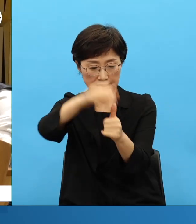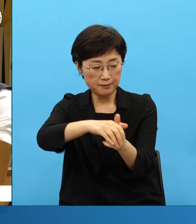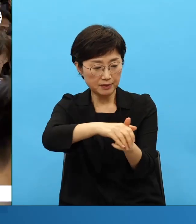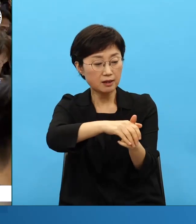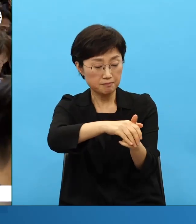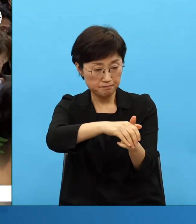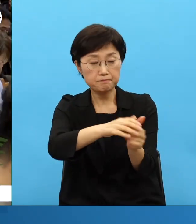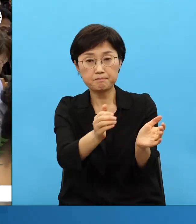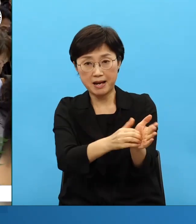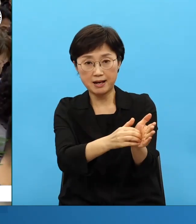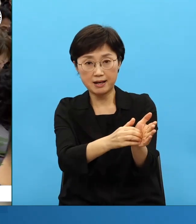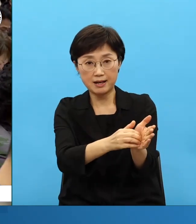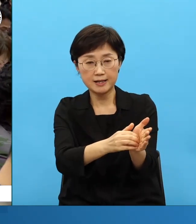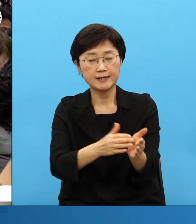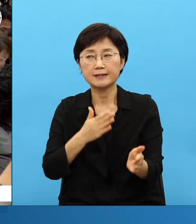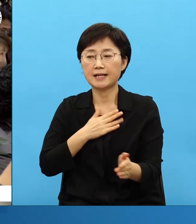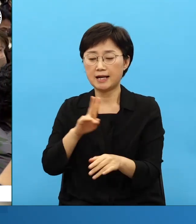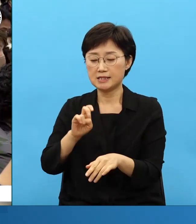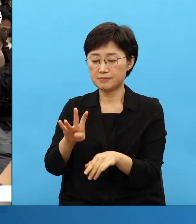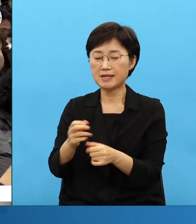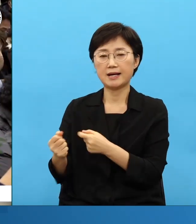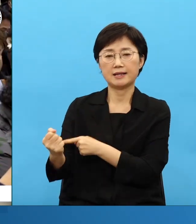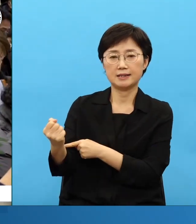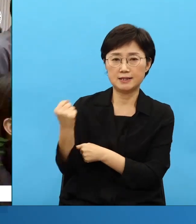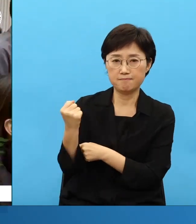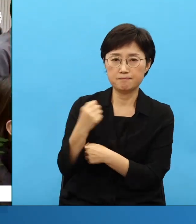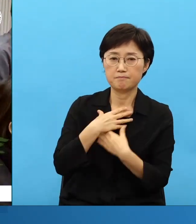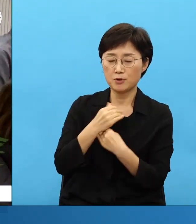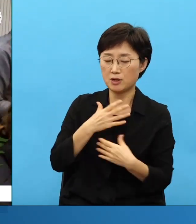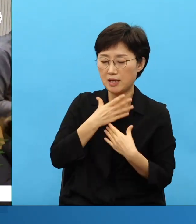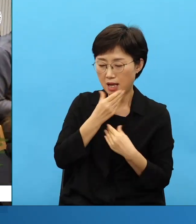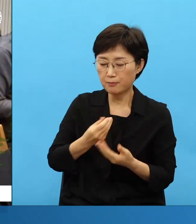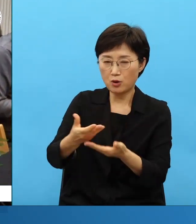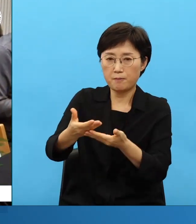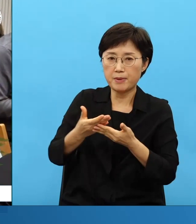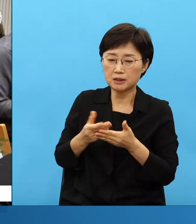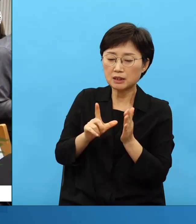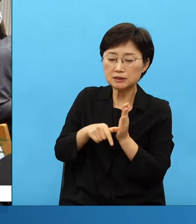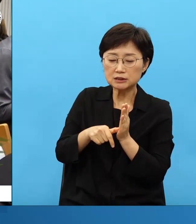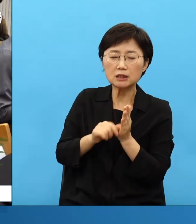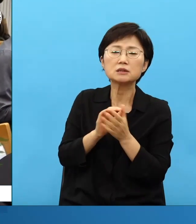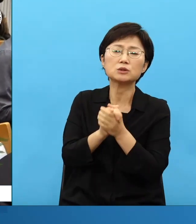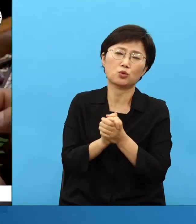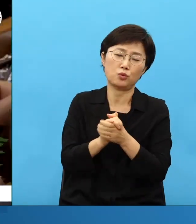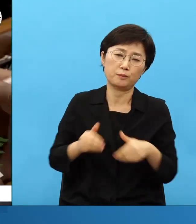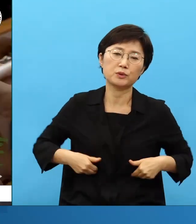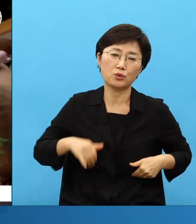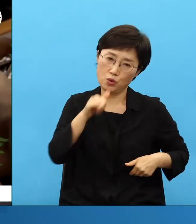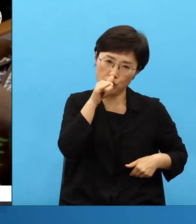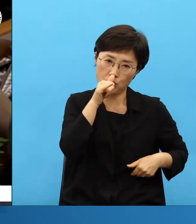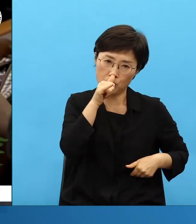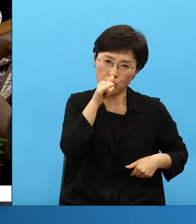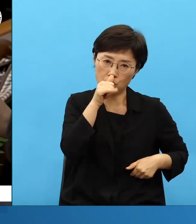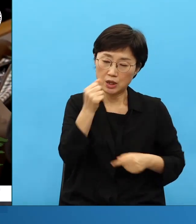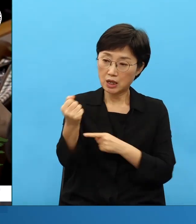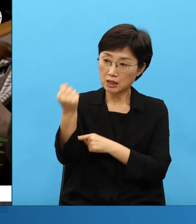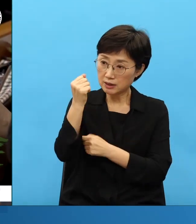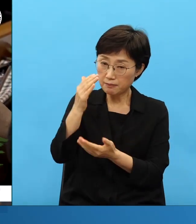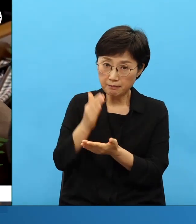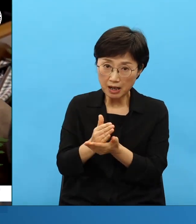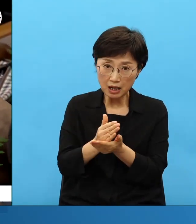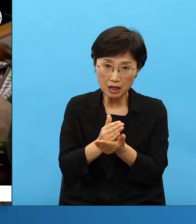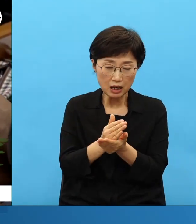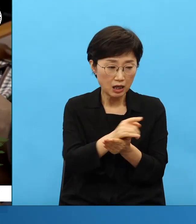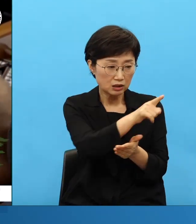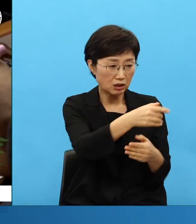때문에 24 힘, 평안, 행복을 얻는 시간을 조금만 가지라고 말하며 이 힘이 아니고는 믿음의